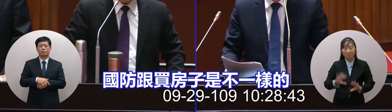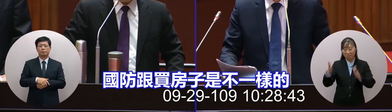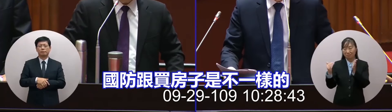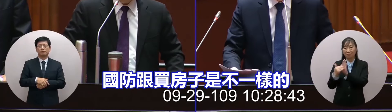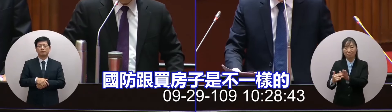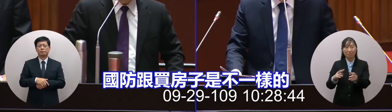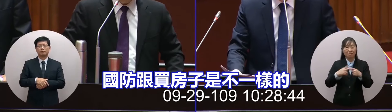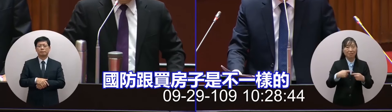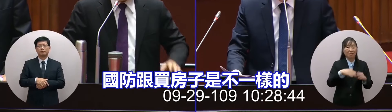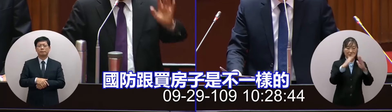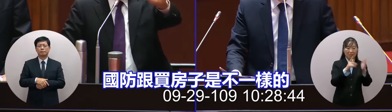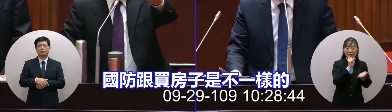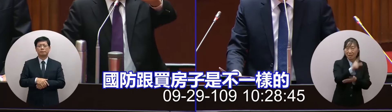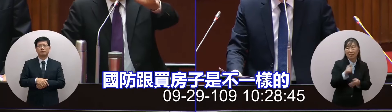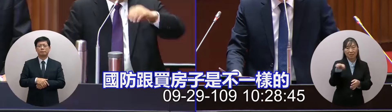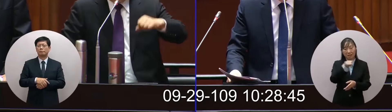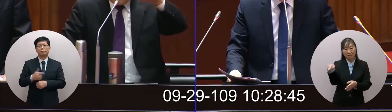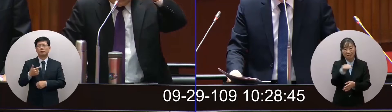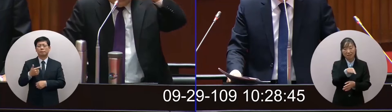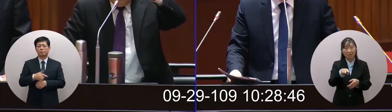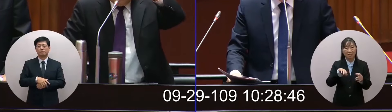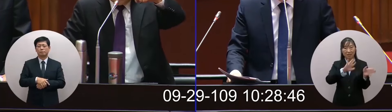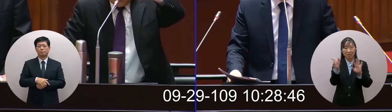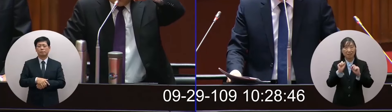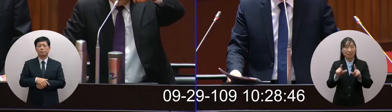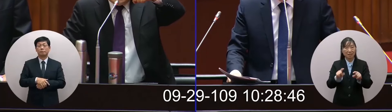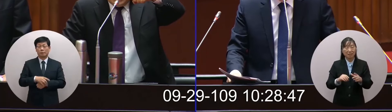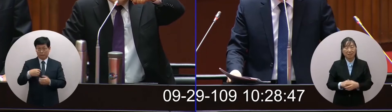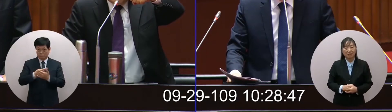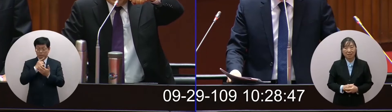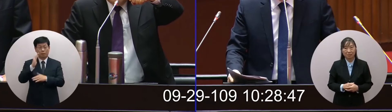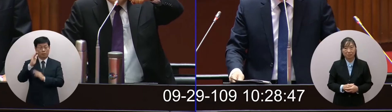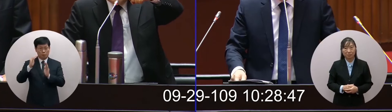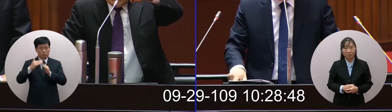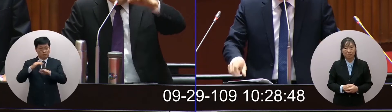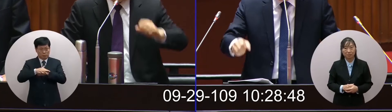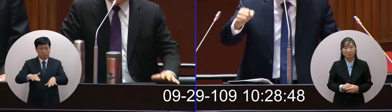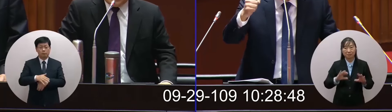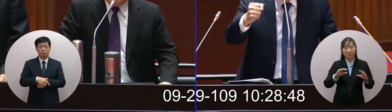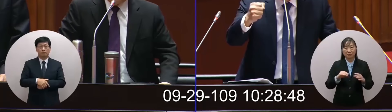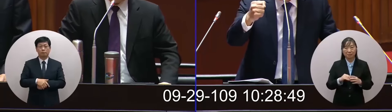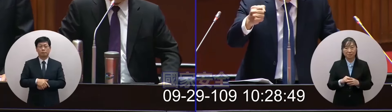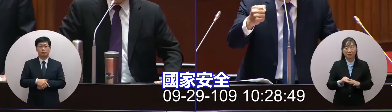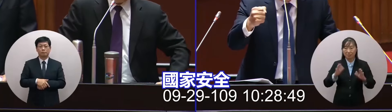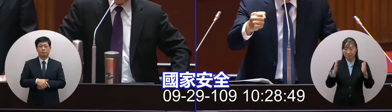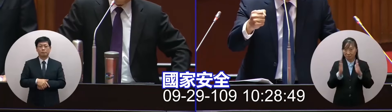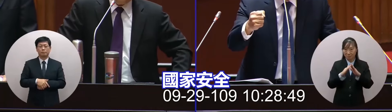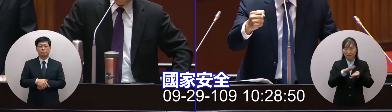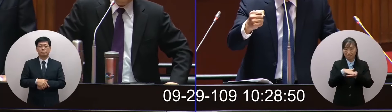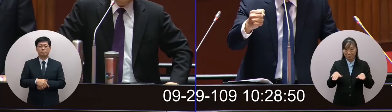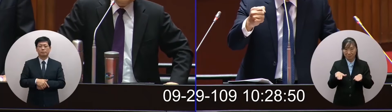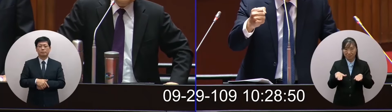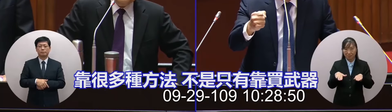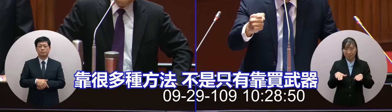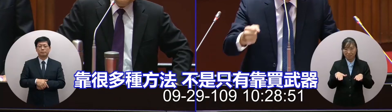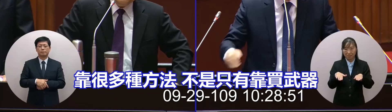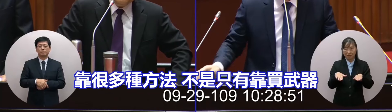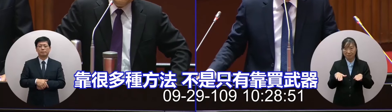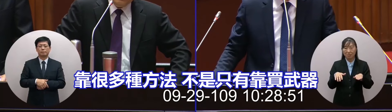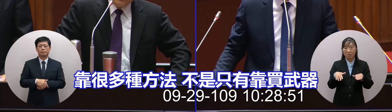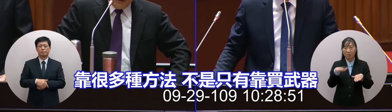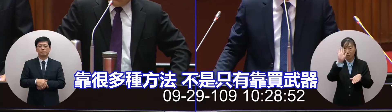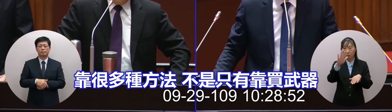防跟买房子是不一样的， 这个 是不一样的， 只有国家安全， 国家 存在， 国家安全靠